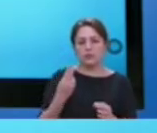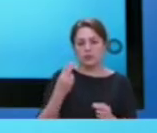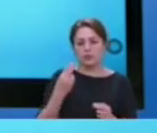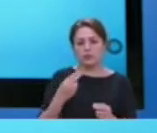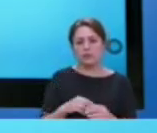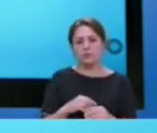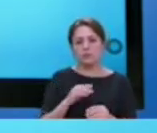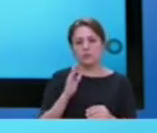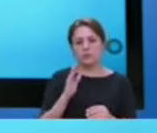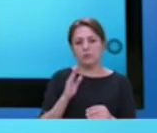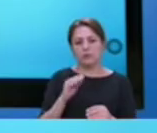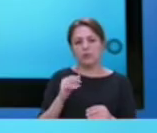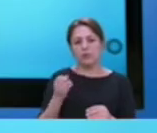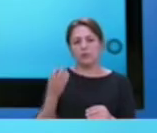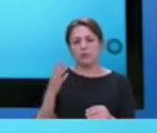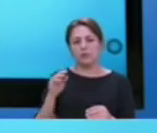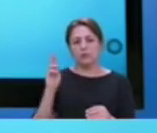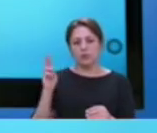kilogramga teng bo'ladi.